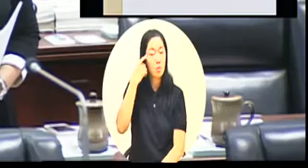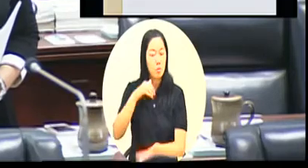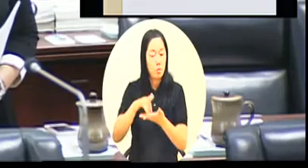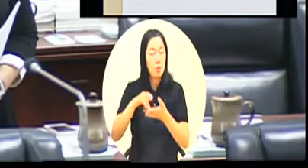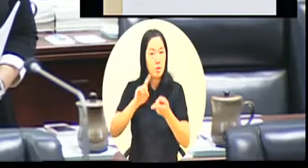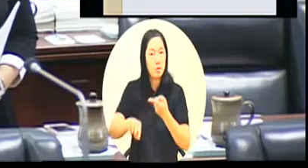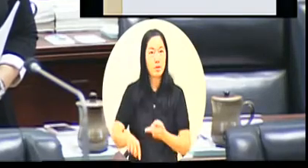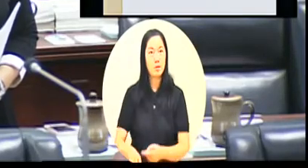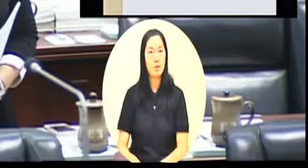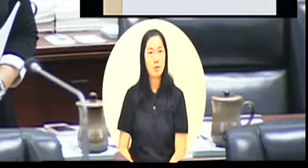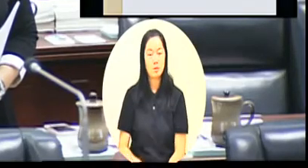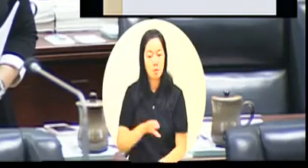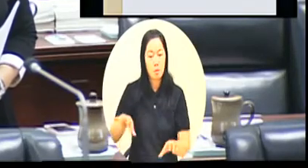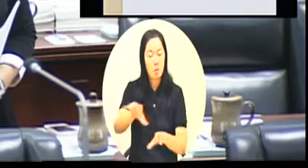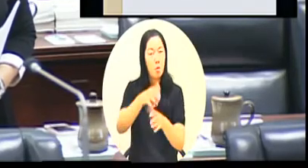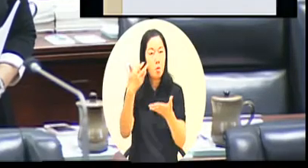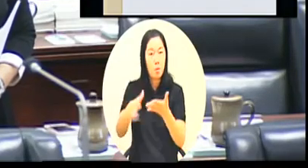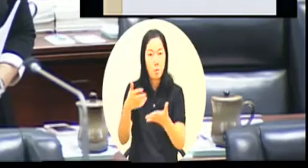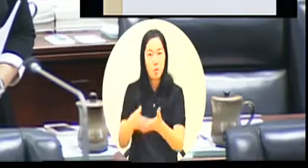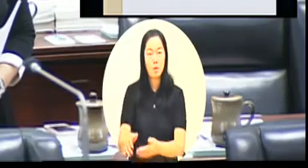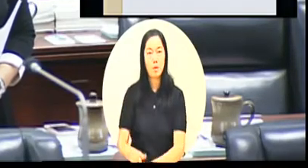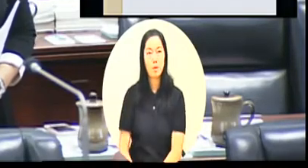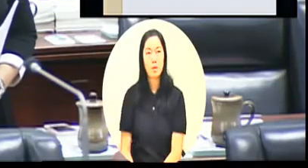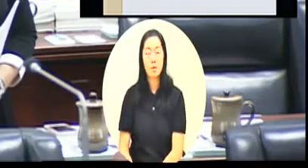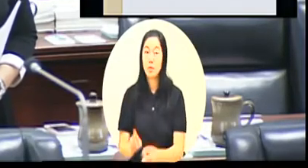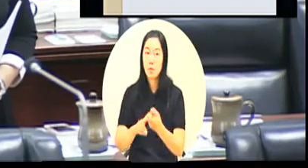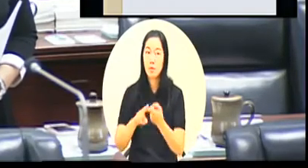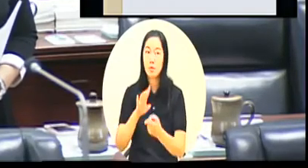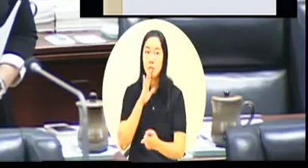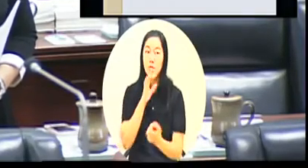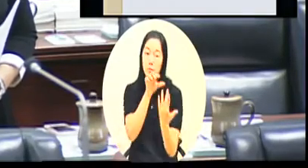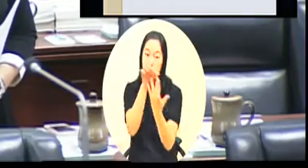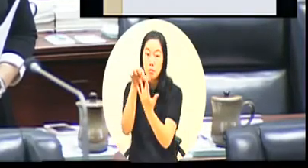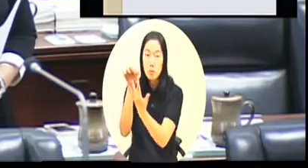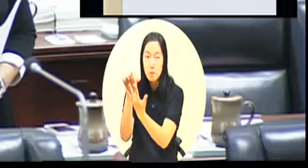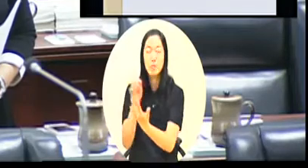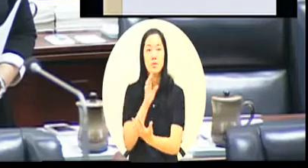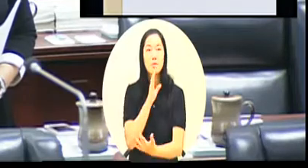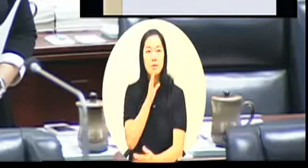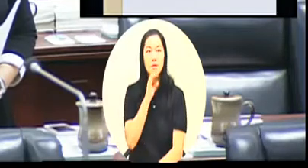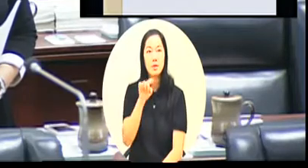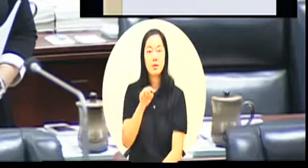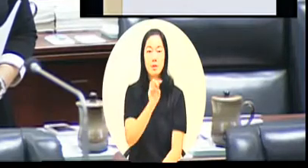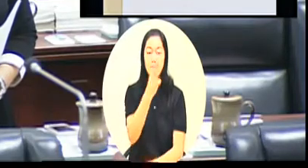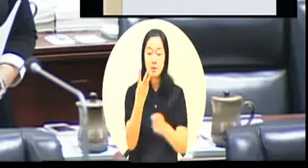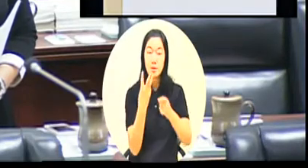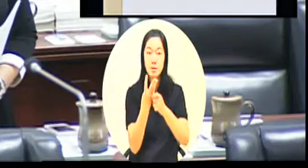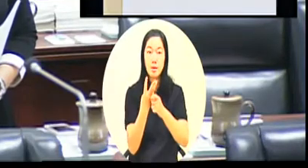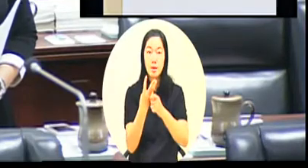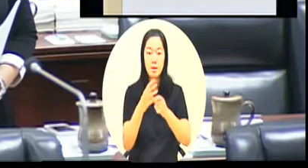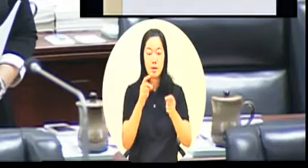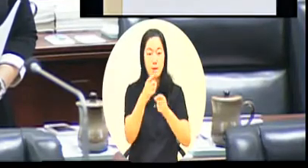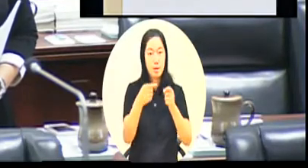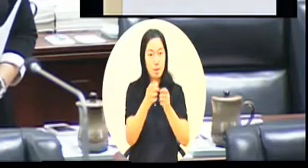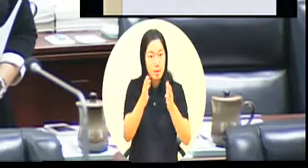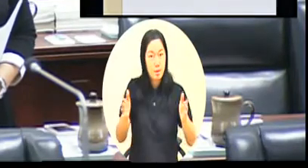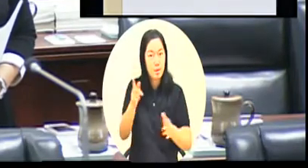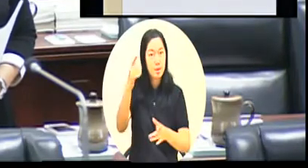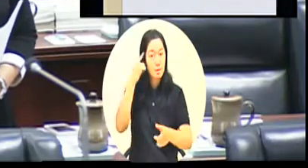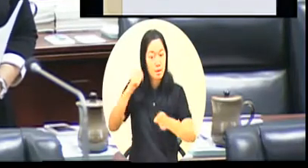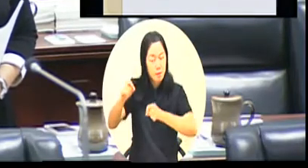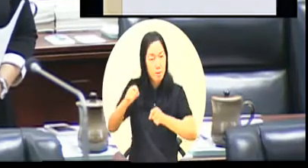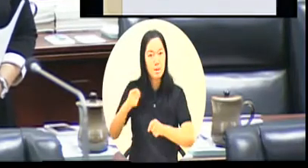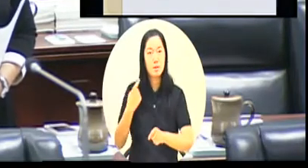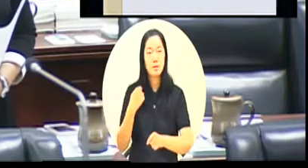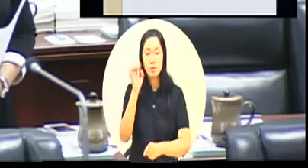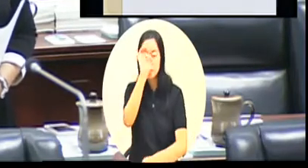好，那实在是多得不得了。所以呢，当然就要选择性了，就是在3年之内，或者是你有你的计划，那还是